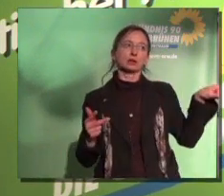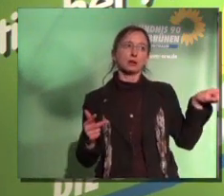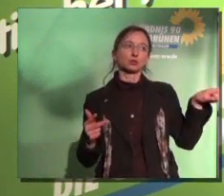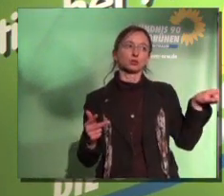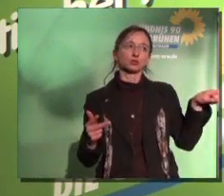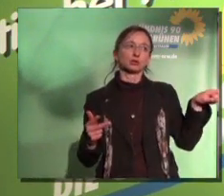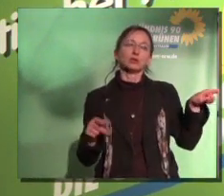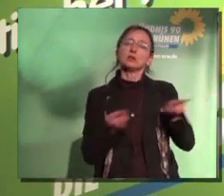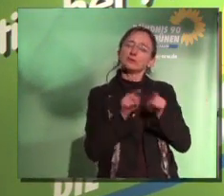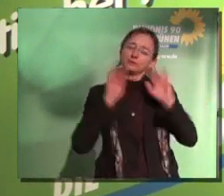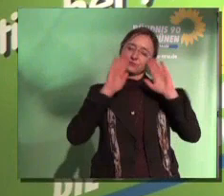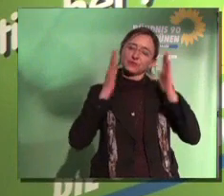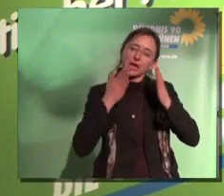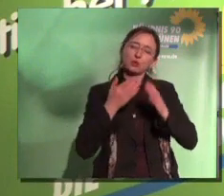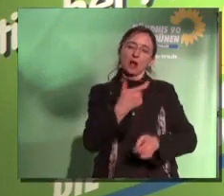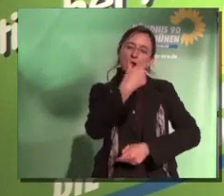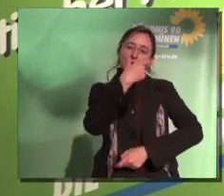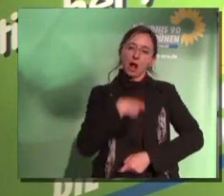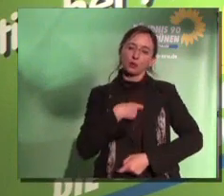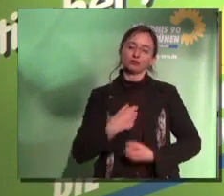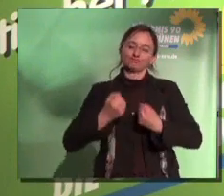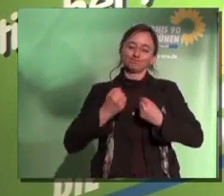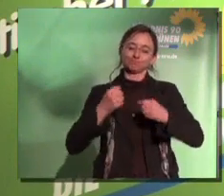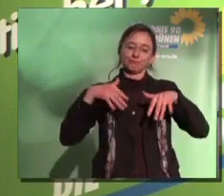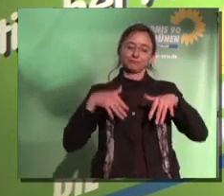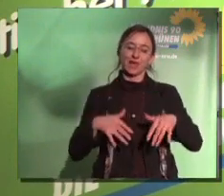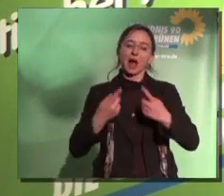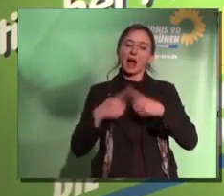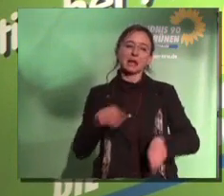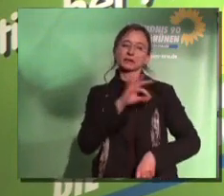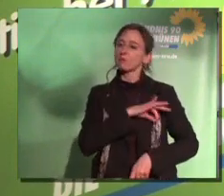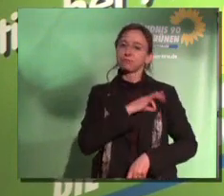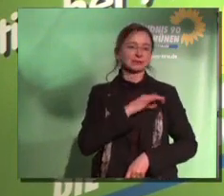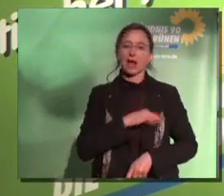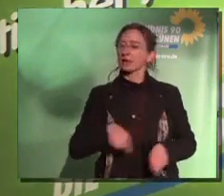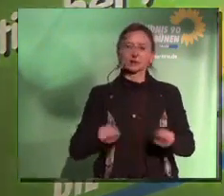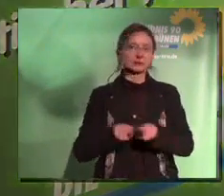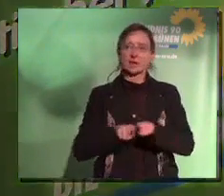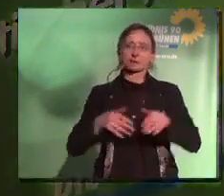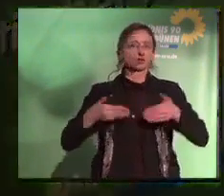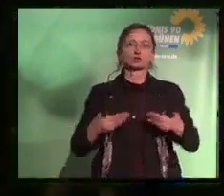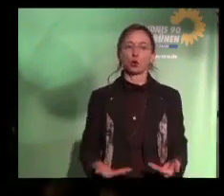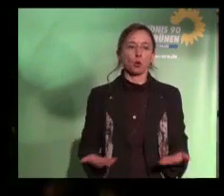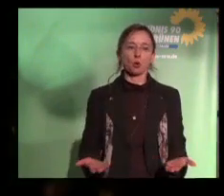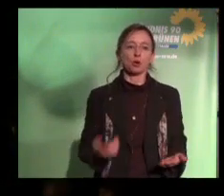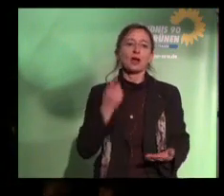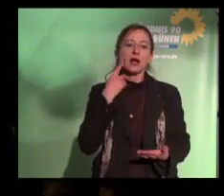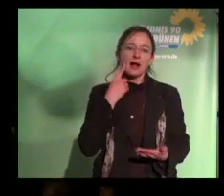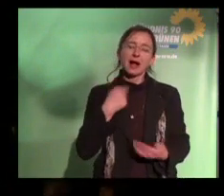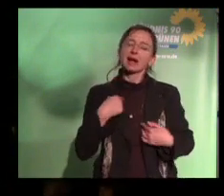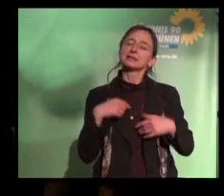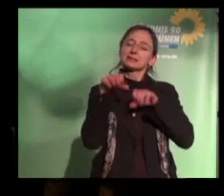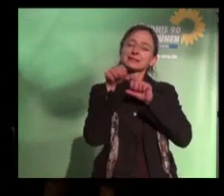zu als jeder anderen Partei. Und das finde ich einen Riesenerfolg. Herzlichen Glückwunsch für die Niedersachsen.